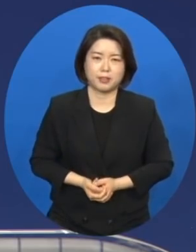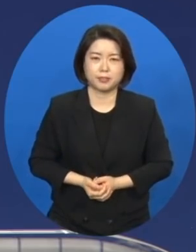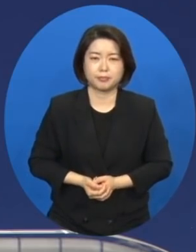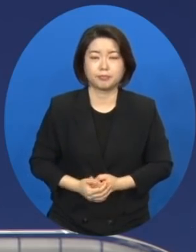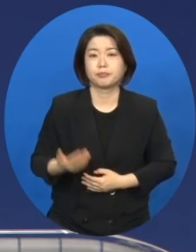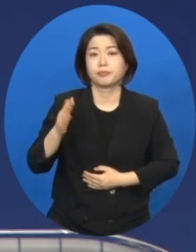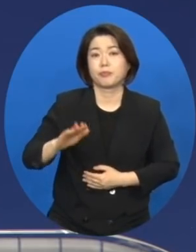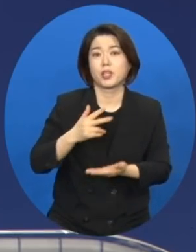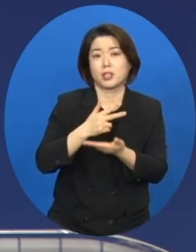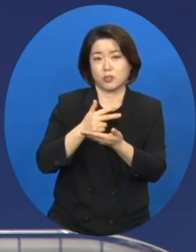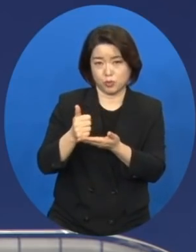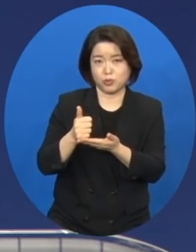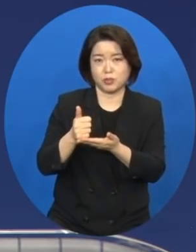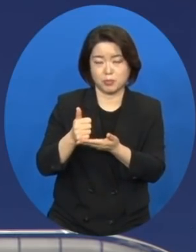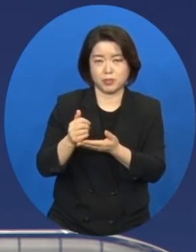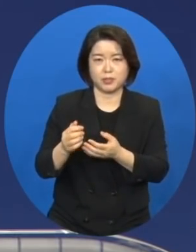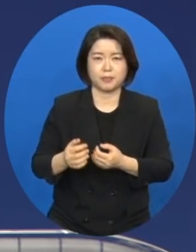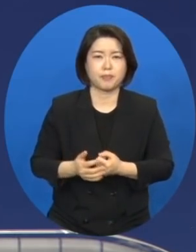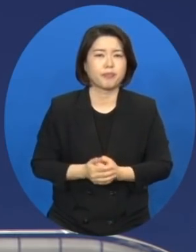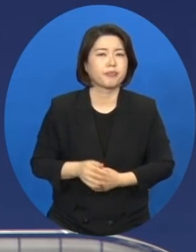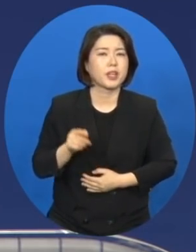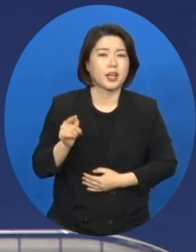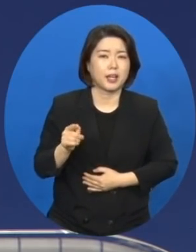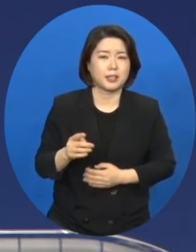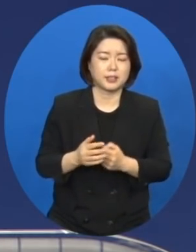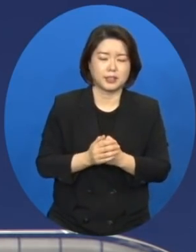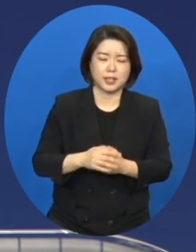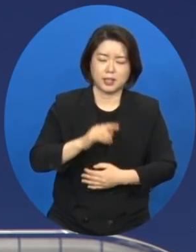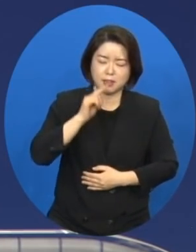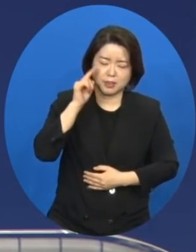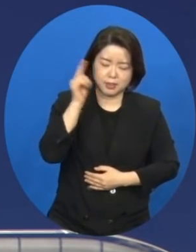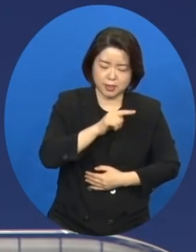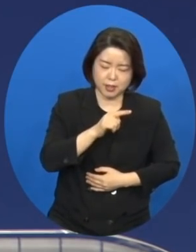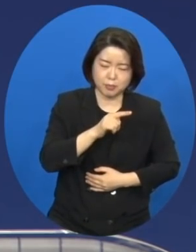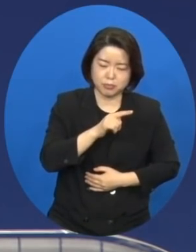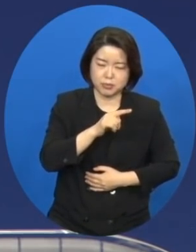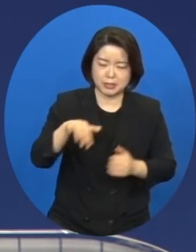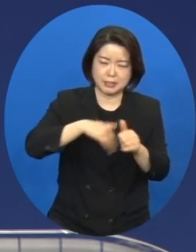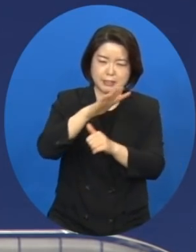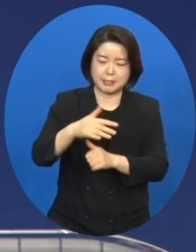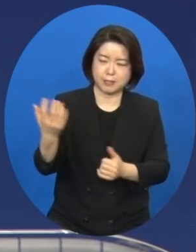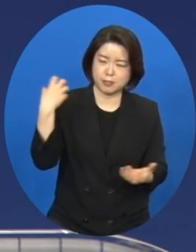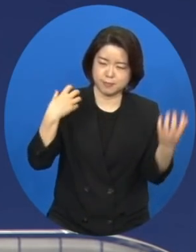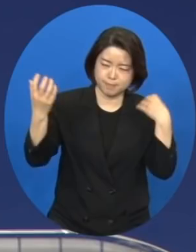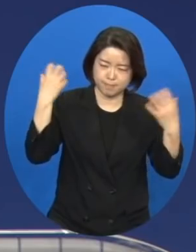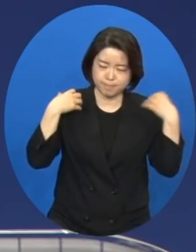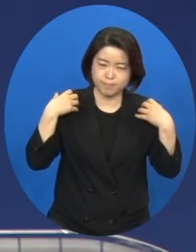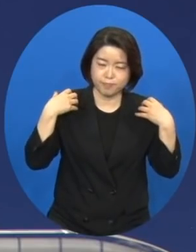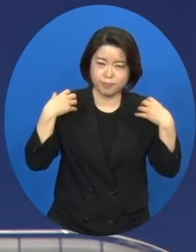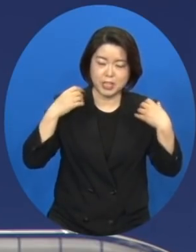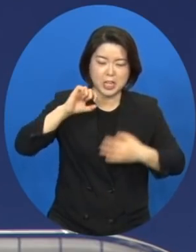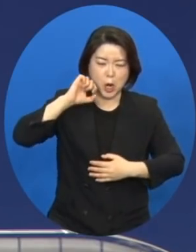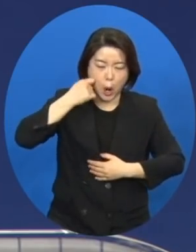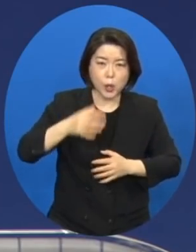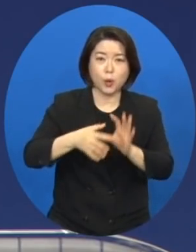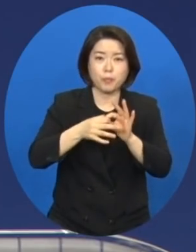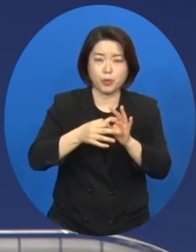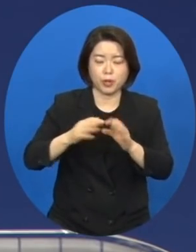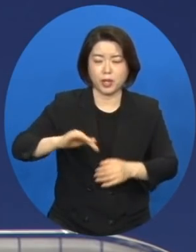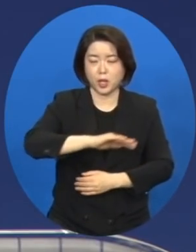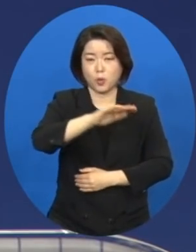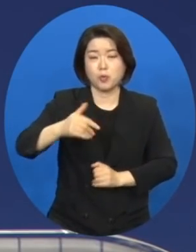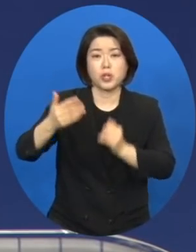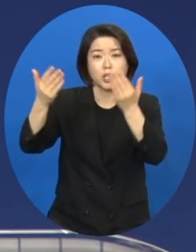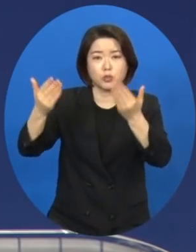그러나 주님께서 이 악재와 어려움을 통해서 지금 이 상황을 주신 것은 우리로 하여금 우리에게